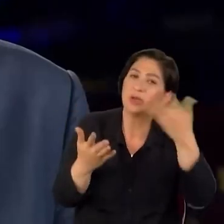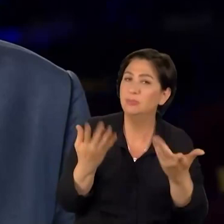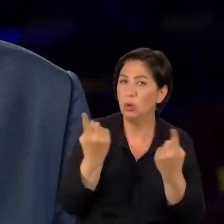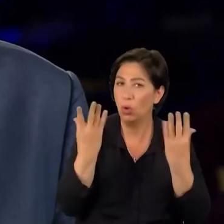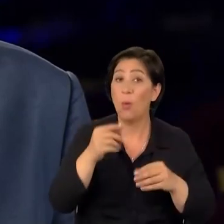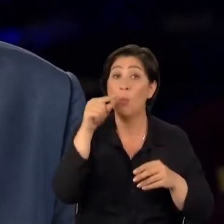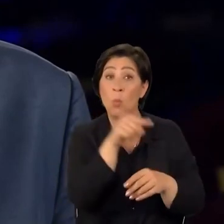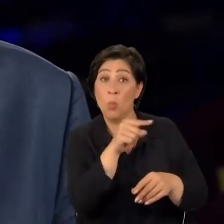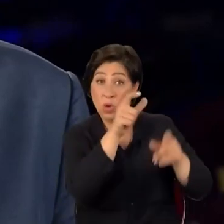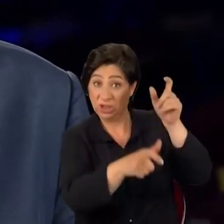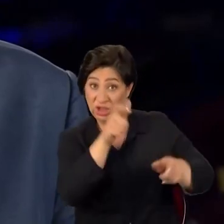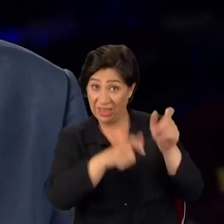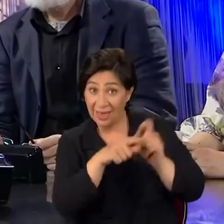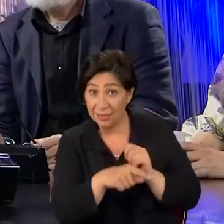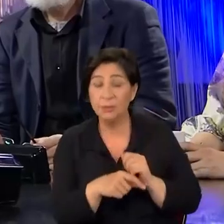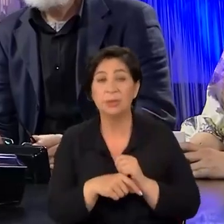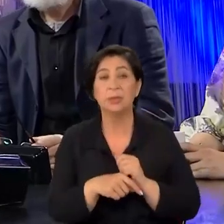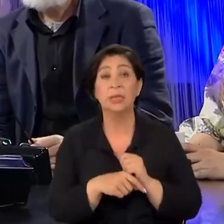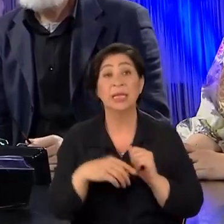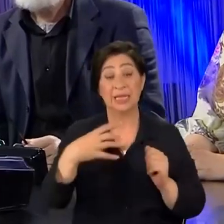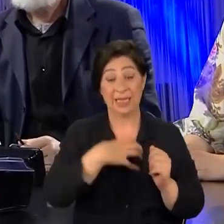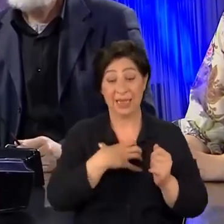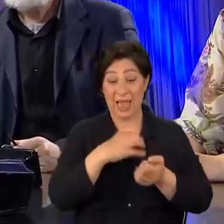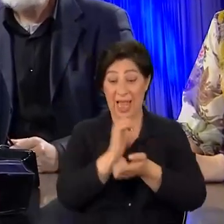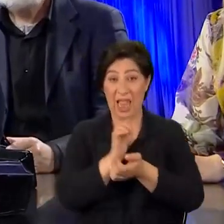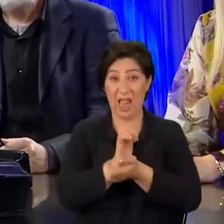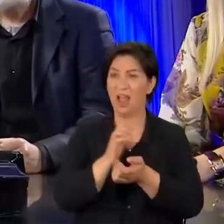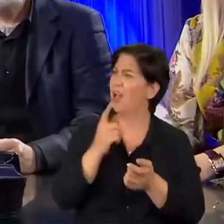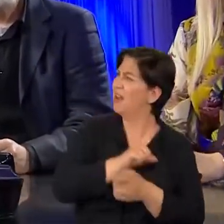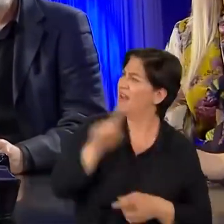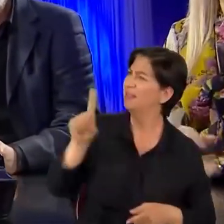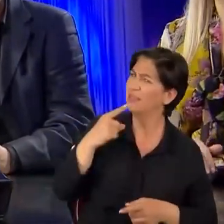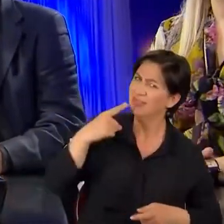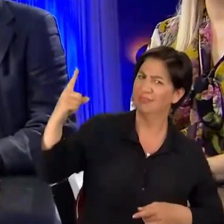Sonra bu burjuvalar. Kendi ailelerini reddeder, kendi